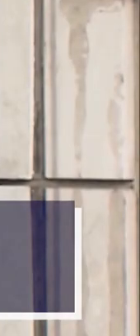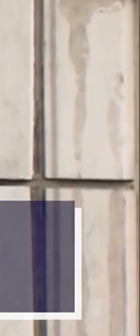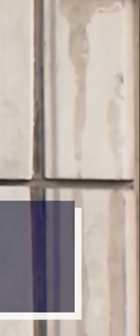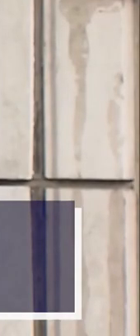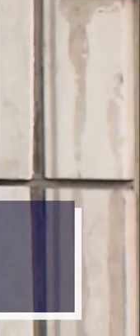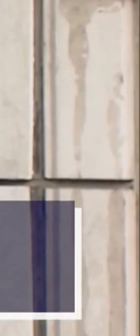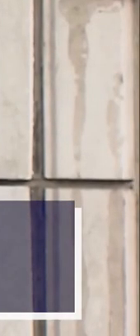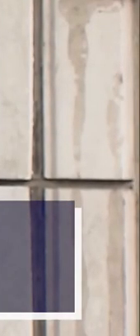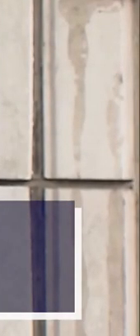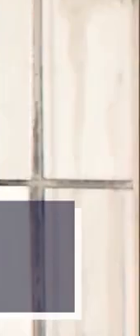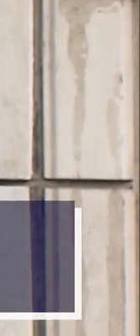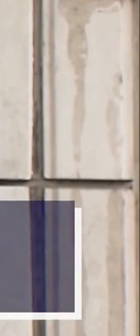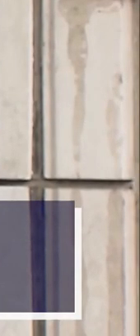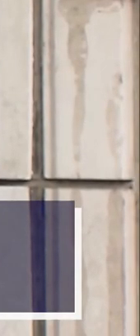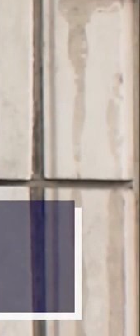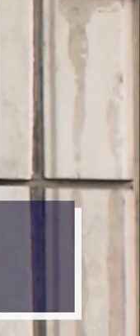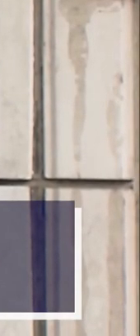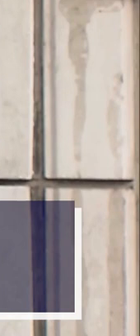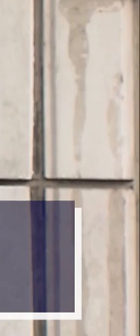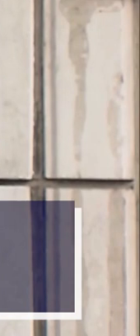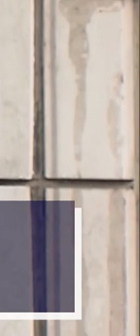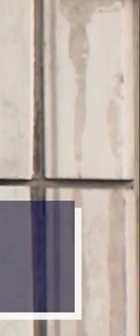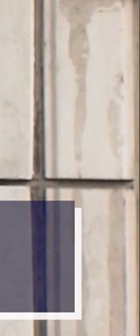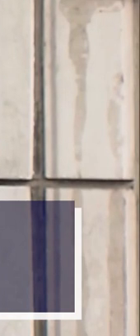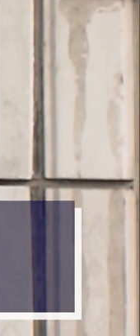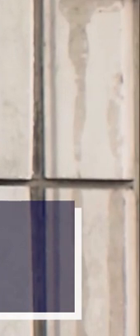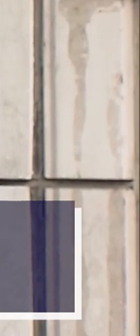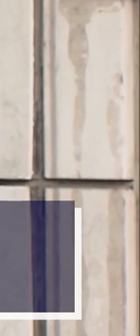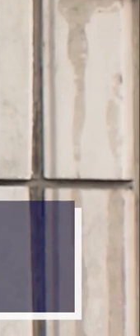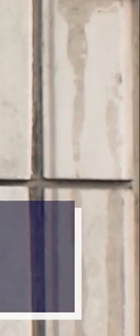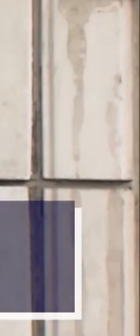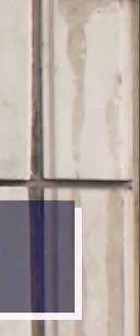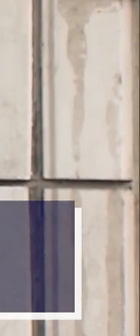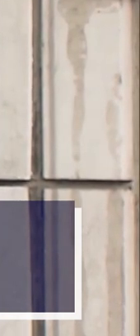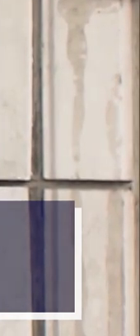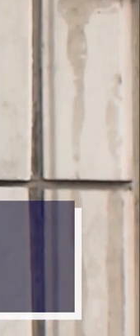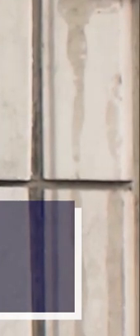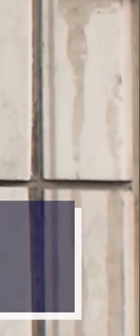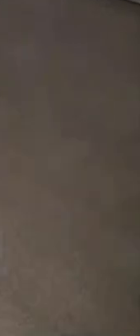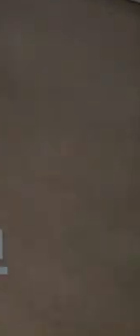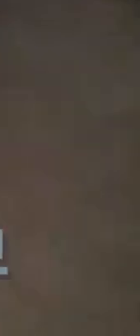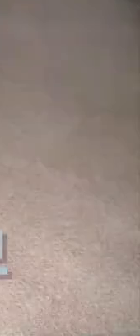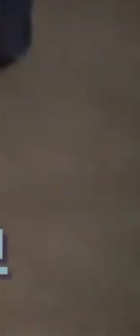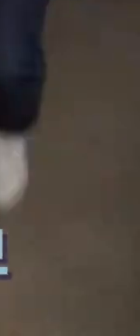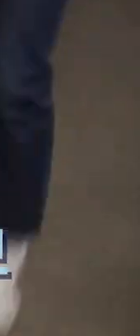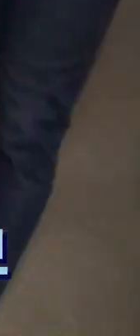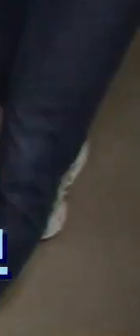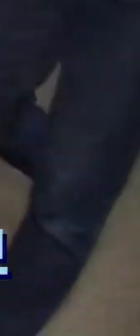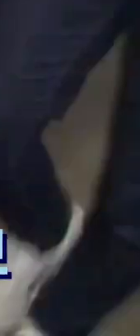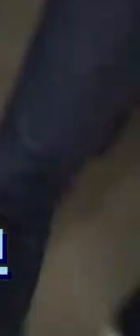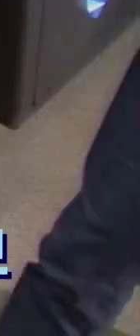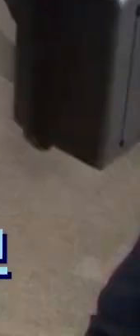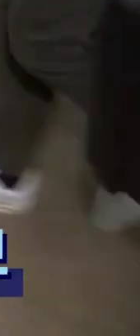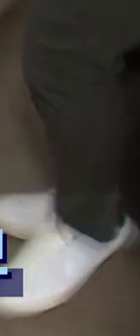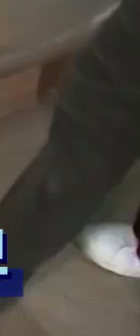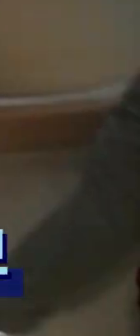빠른 시간 내에 조사가 필요하기 때문에 저희가 역학조사를 현장에 하게 됐습니다.